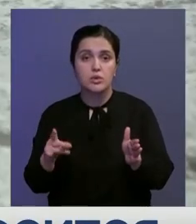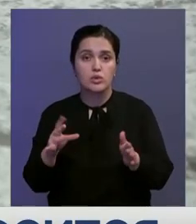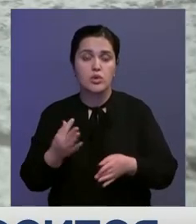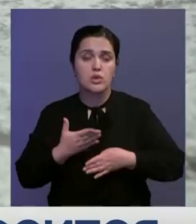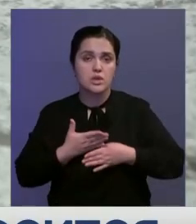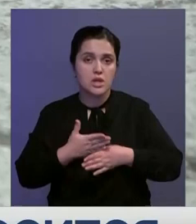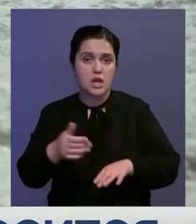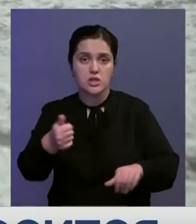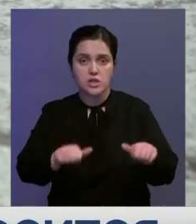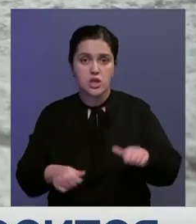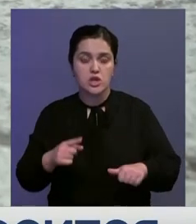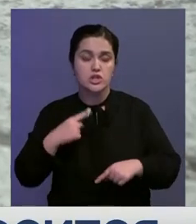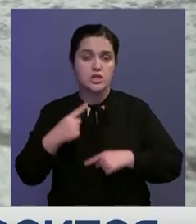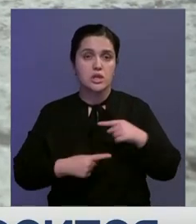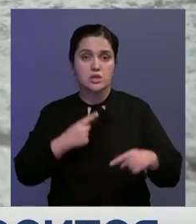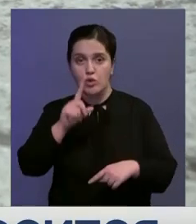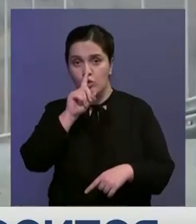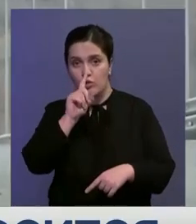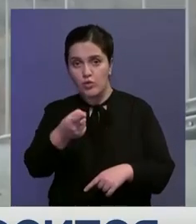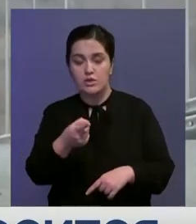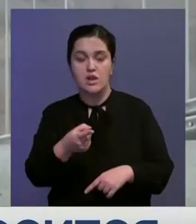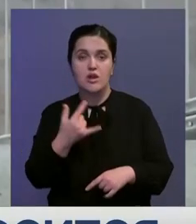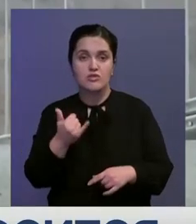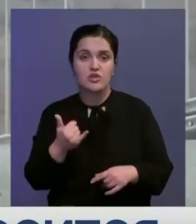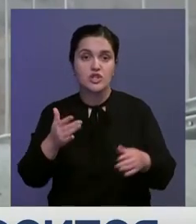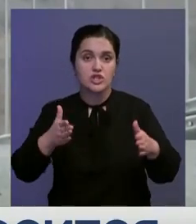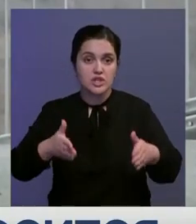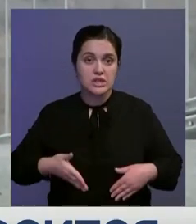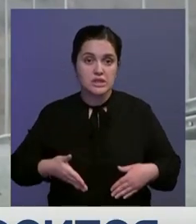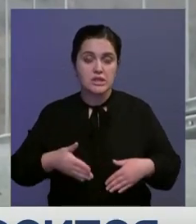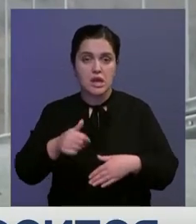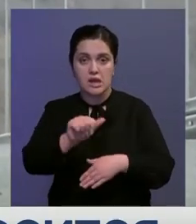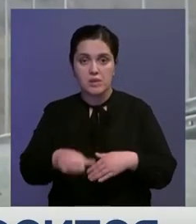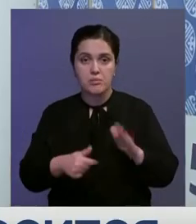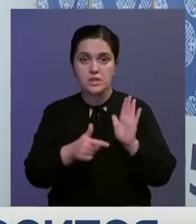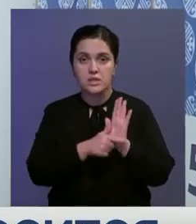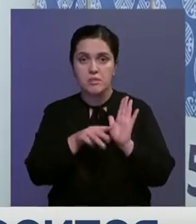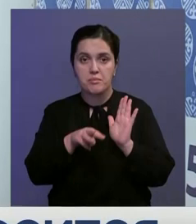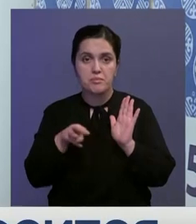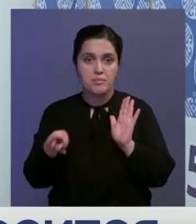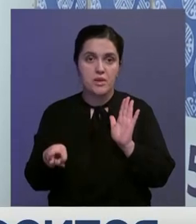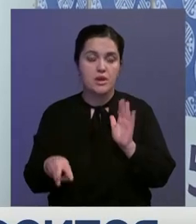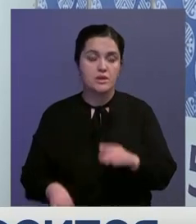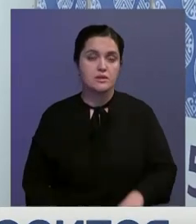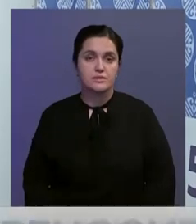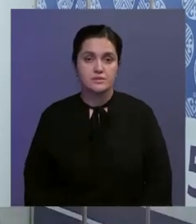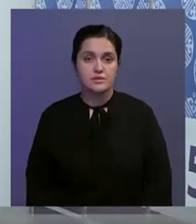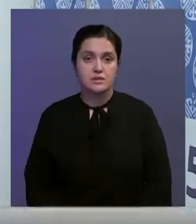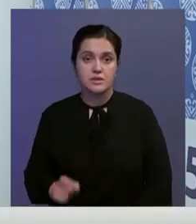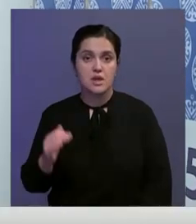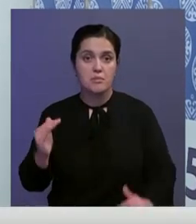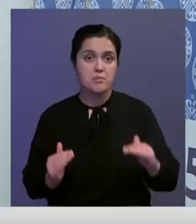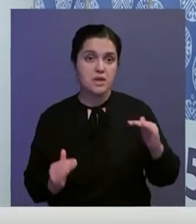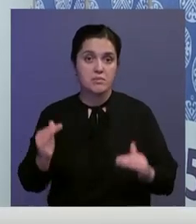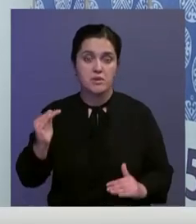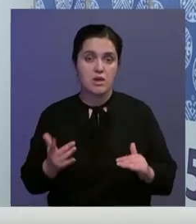дорожном полотне появились через год после укладки. Сегодня ширина отдельных разломов уже больше 7 миллиметров. Из-за этих перепадов